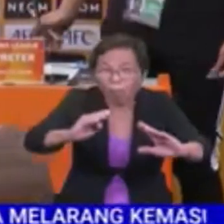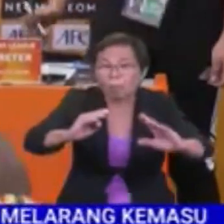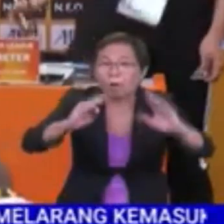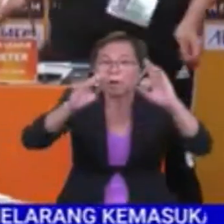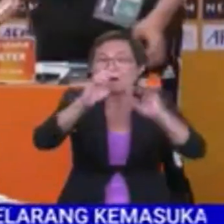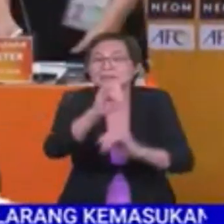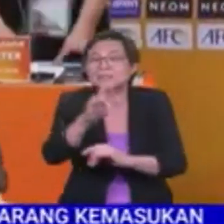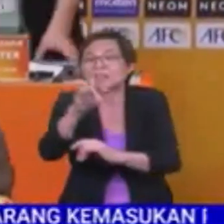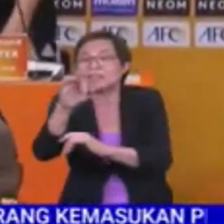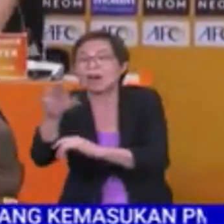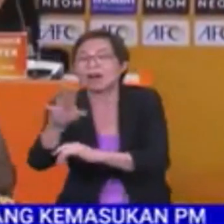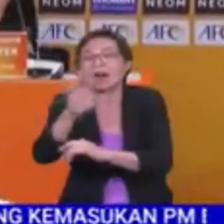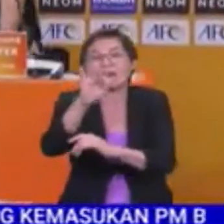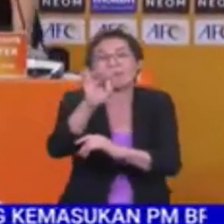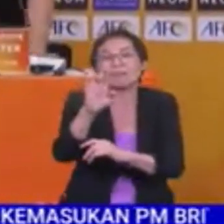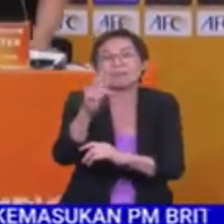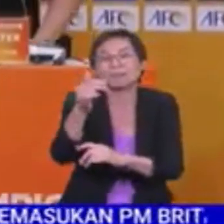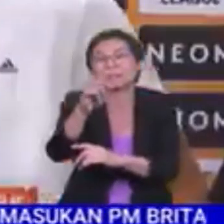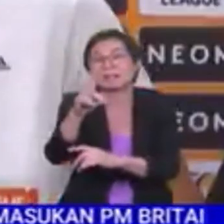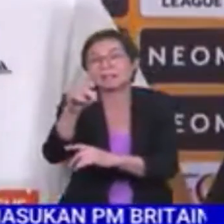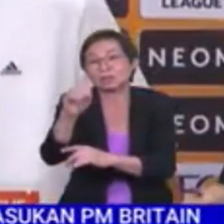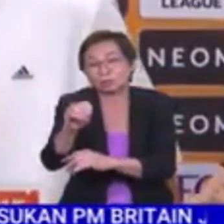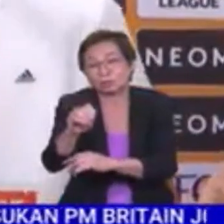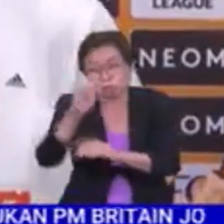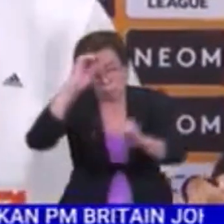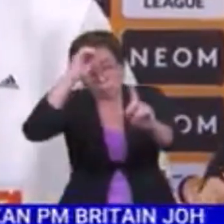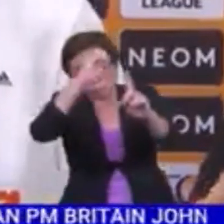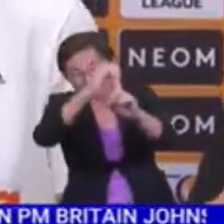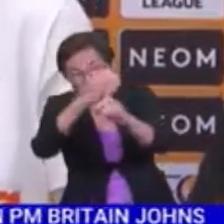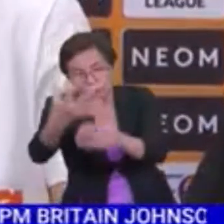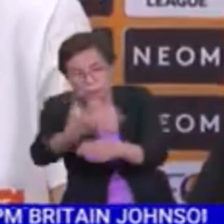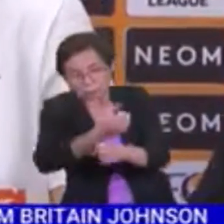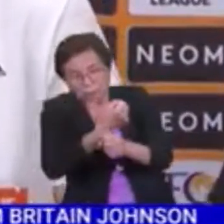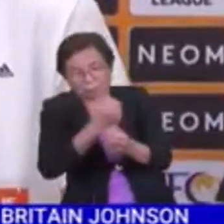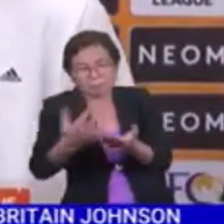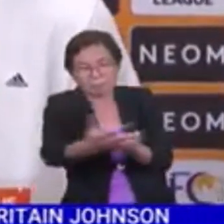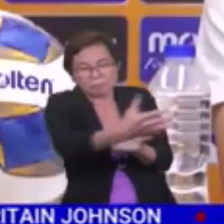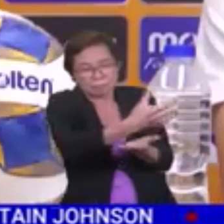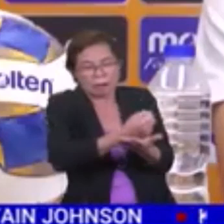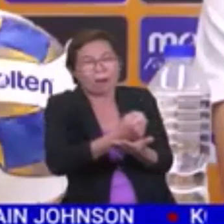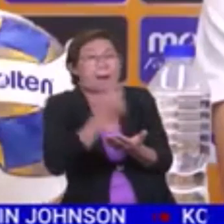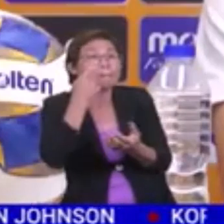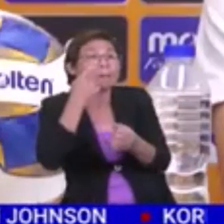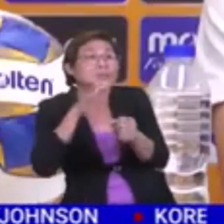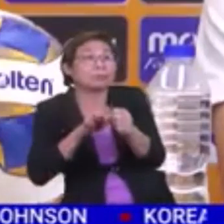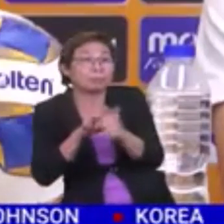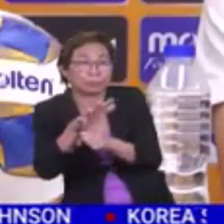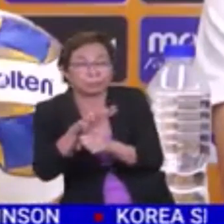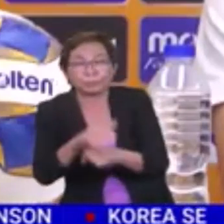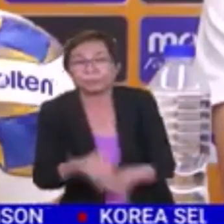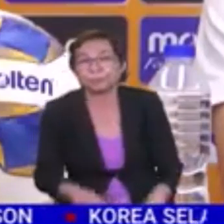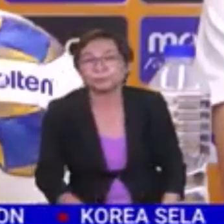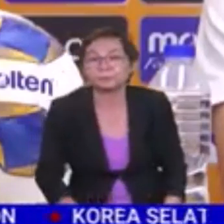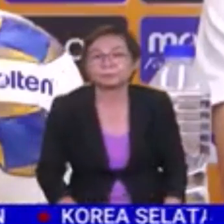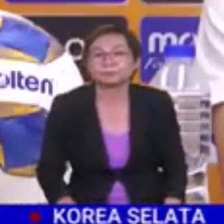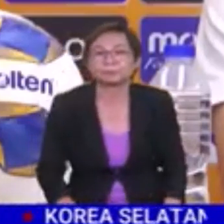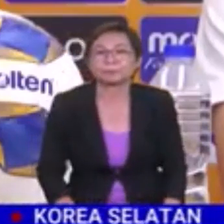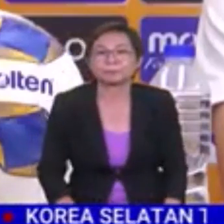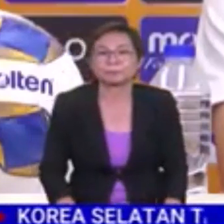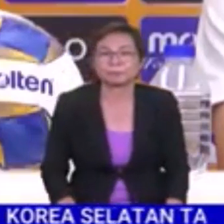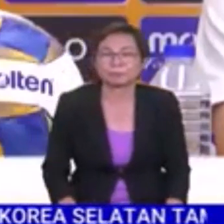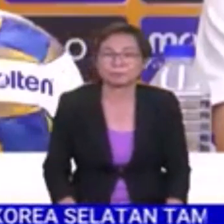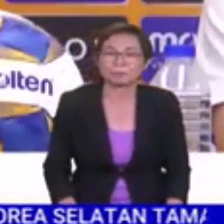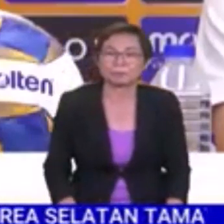Del Silva dan Fernando Forestieri dalam misi mengutip mata penuh. Ya, moksi ke